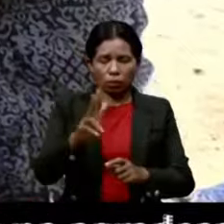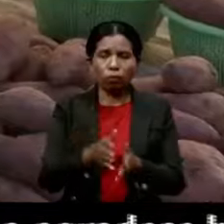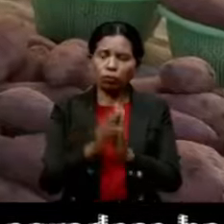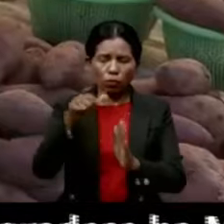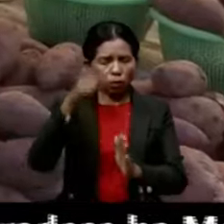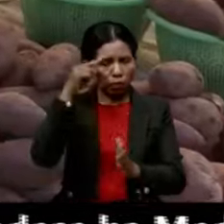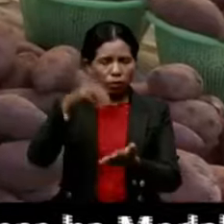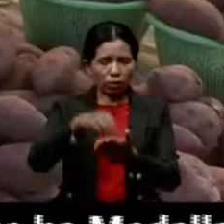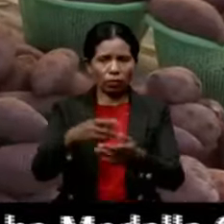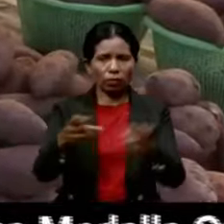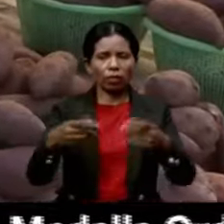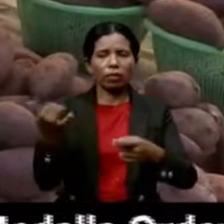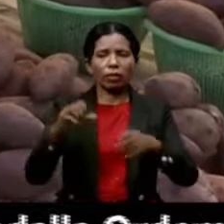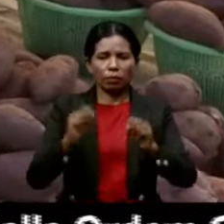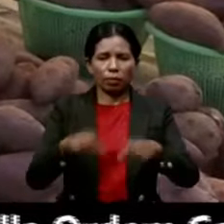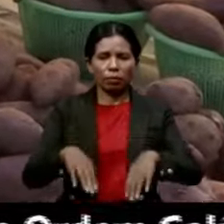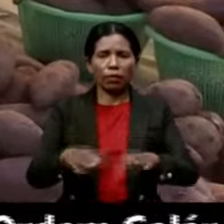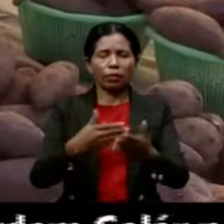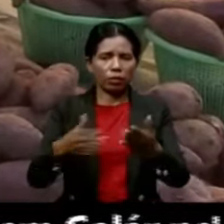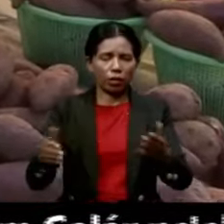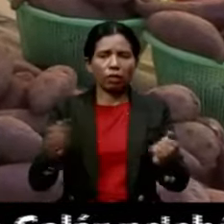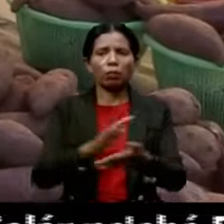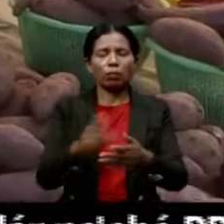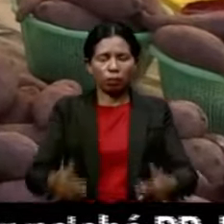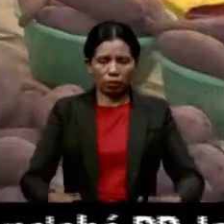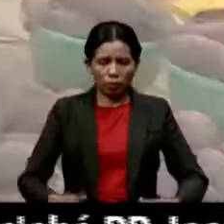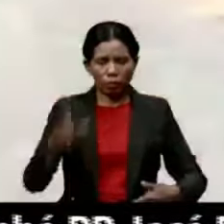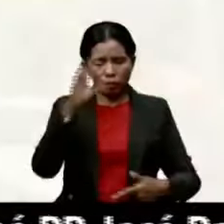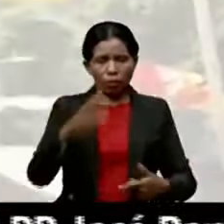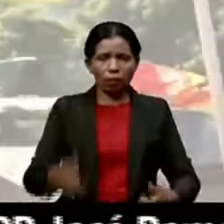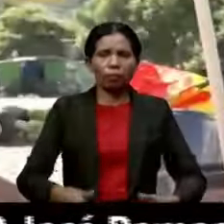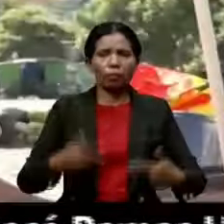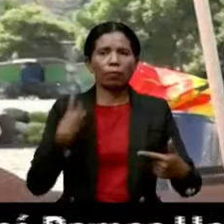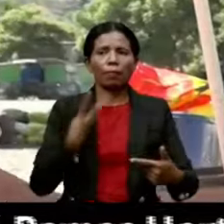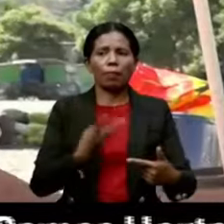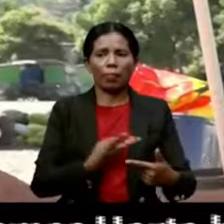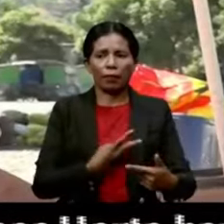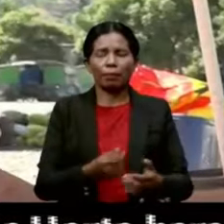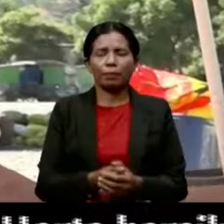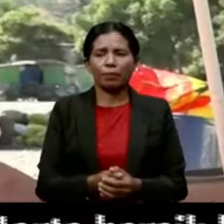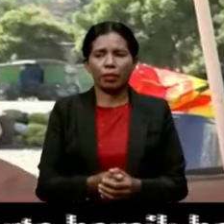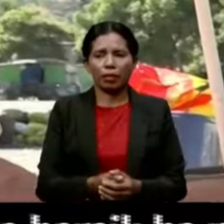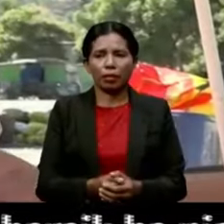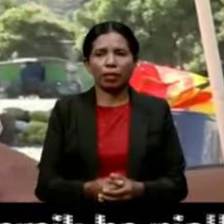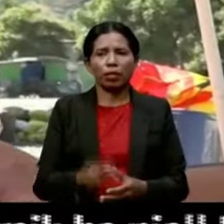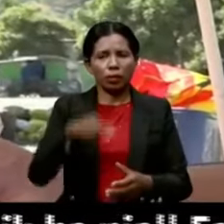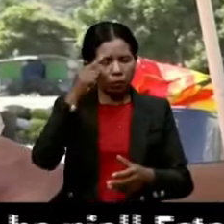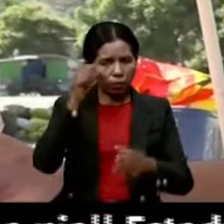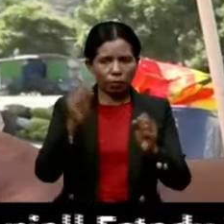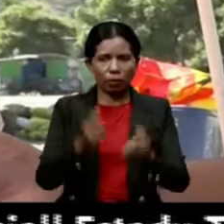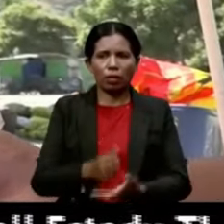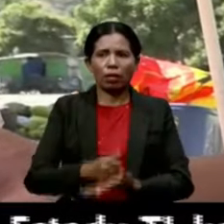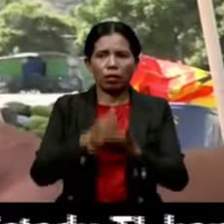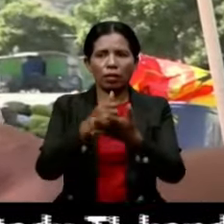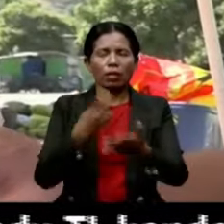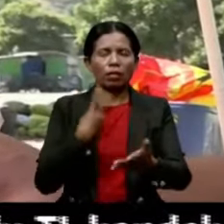sira belefan sasan ho hakmate ko di buka moris ane hakara akseteve ko ve ko te besi da kare ko governo sira bela tama tamba